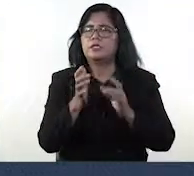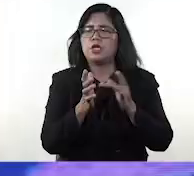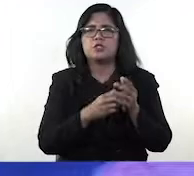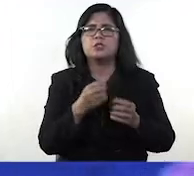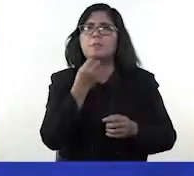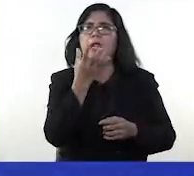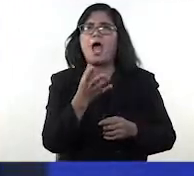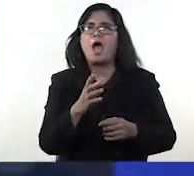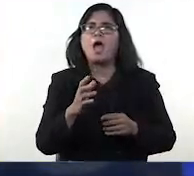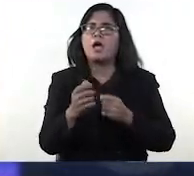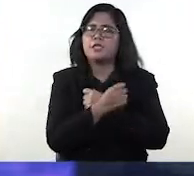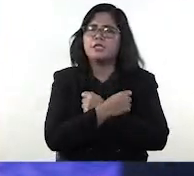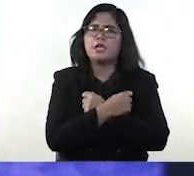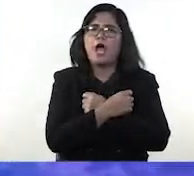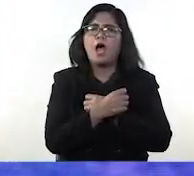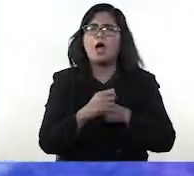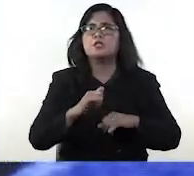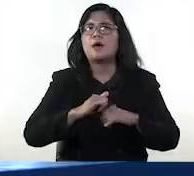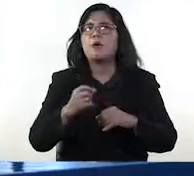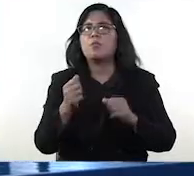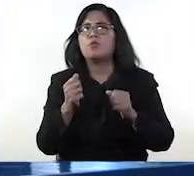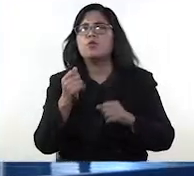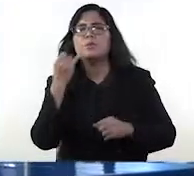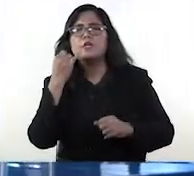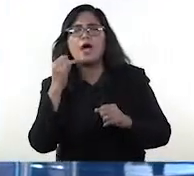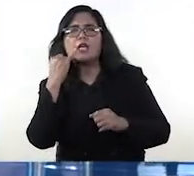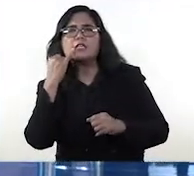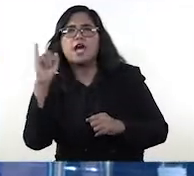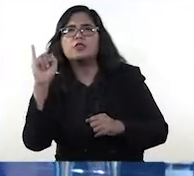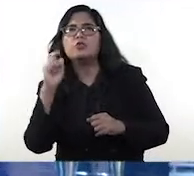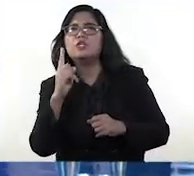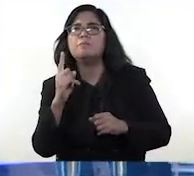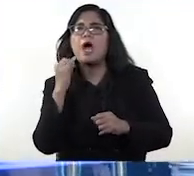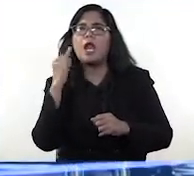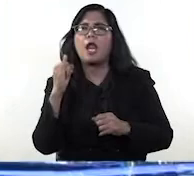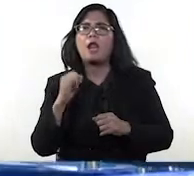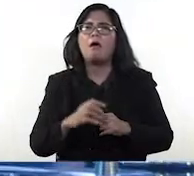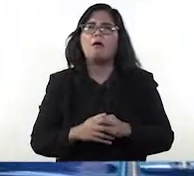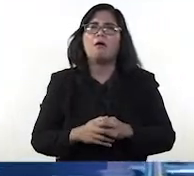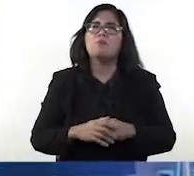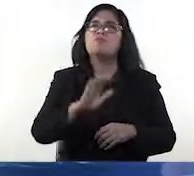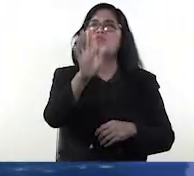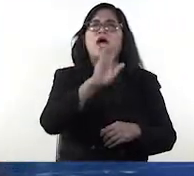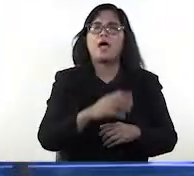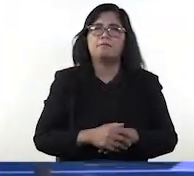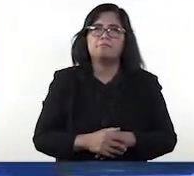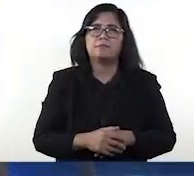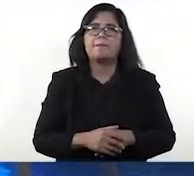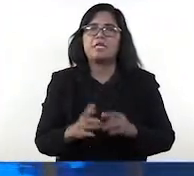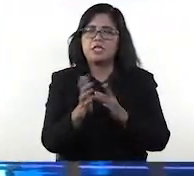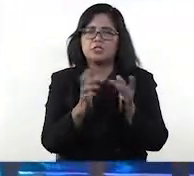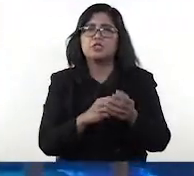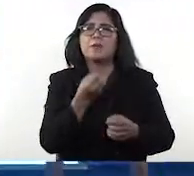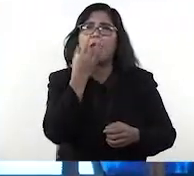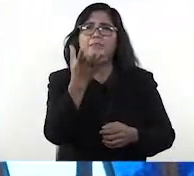sesamamu seiman seperti dirimu sendiri itu yang Saya bangga dengan Yesus Ayo Kasihlah sesamamu